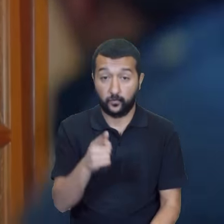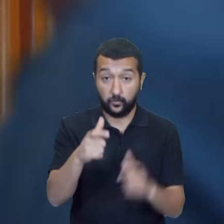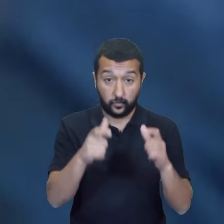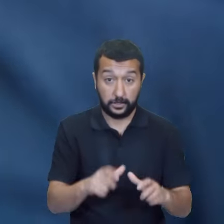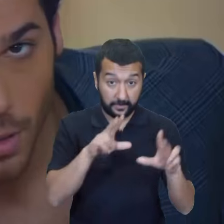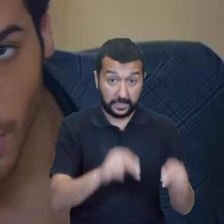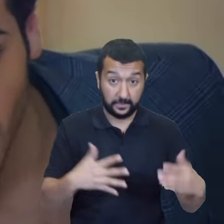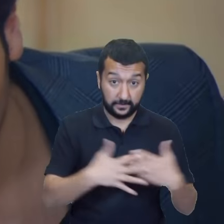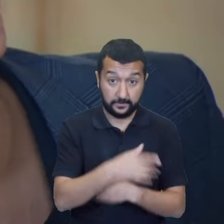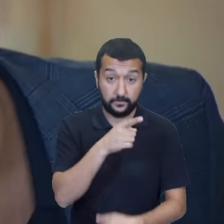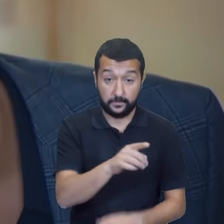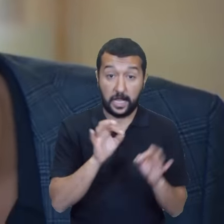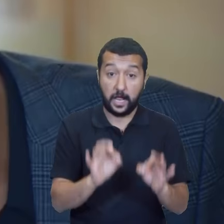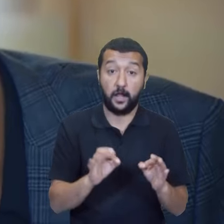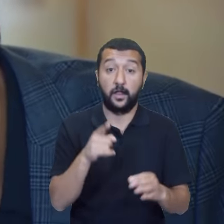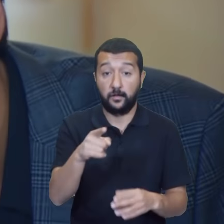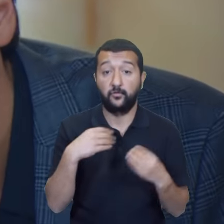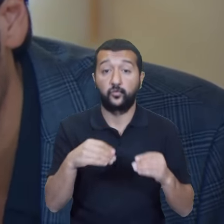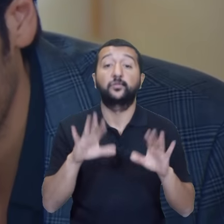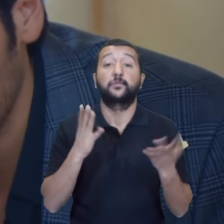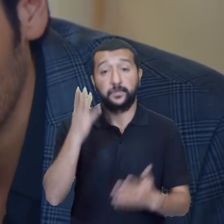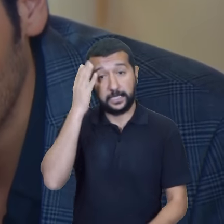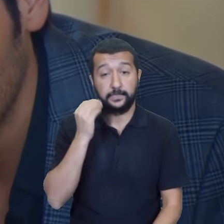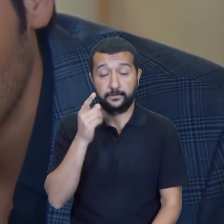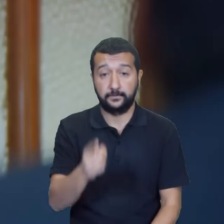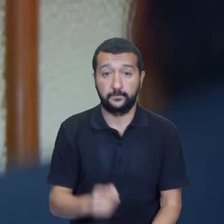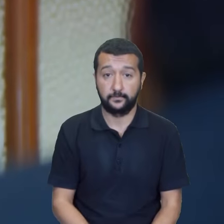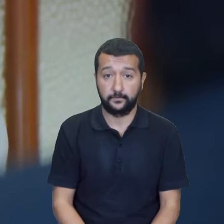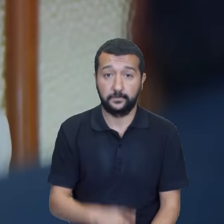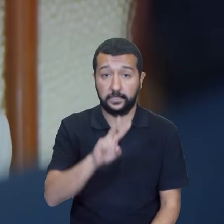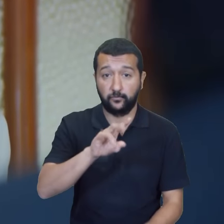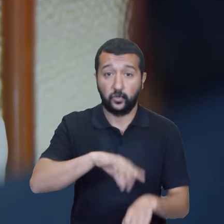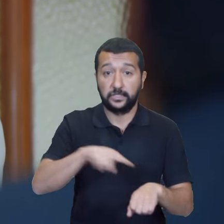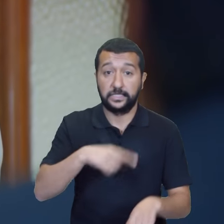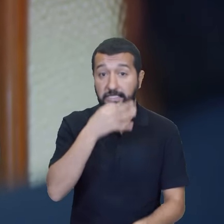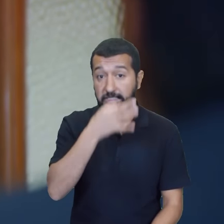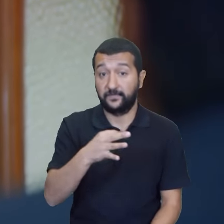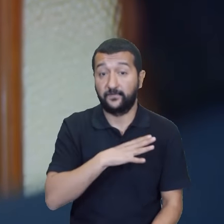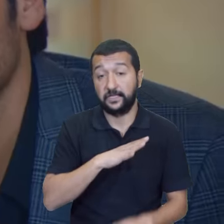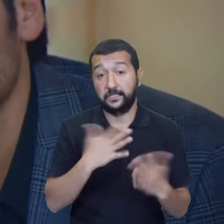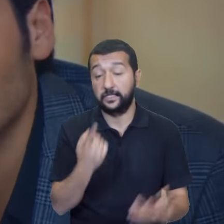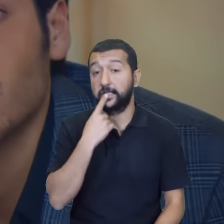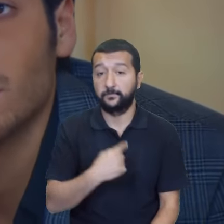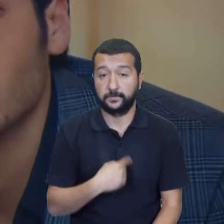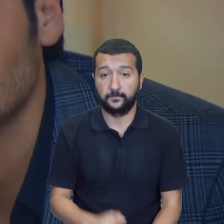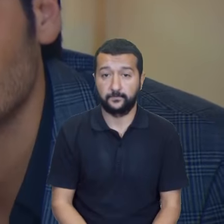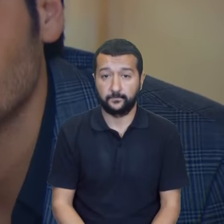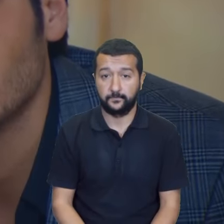Burada mı kaldın akşam? Hala yumuşamamışız anlaşılan. 24 saat mühletim vardı oysa ki.